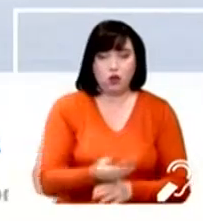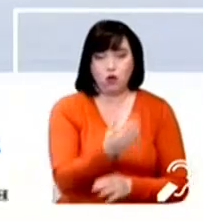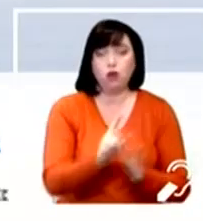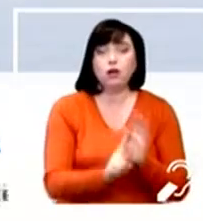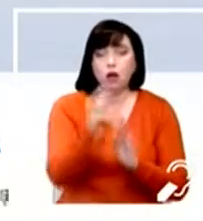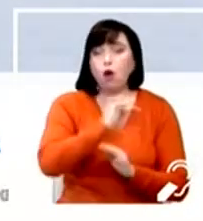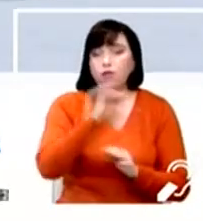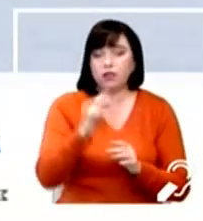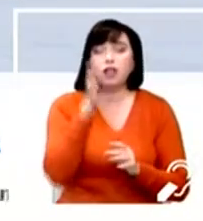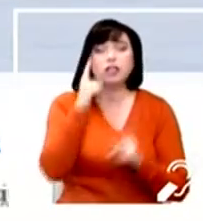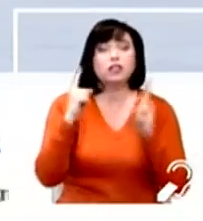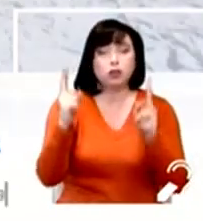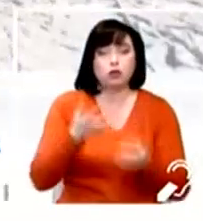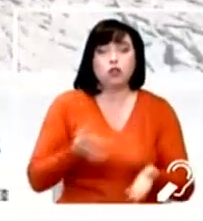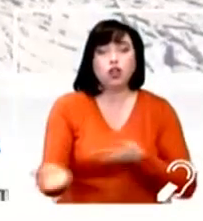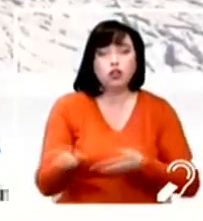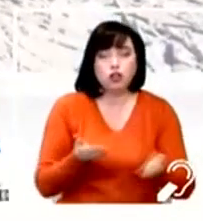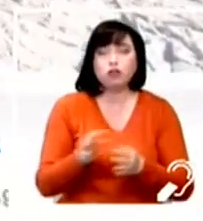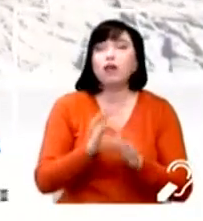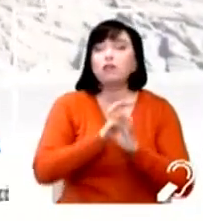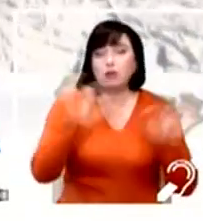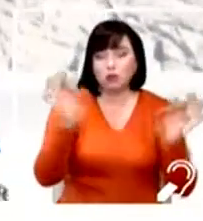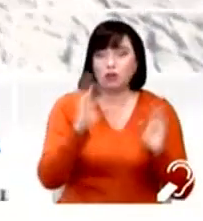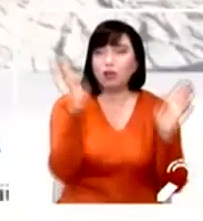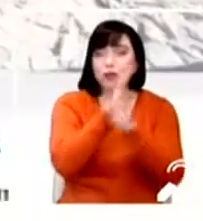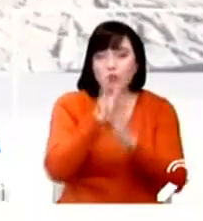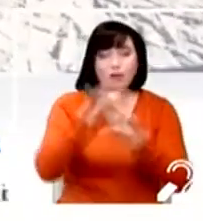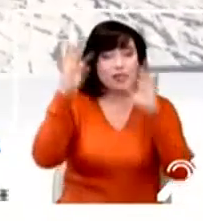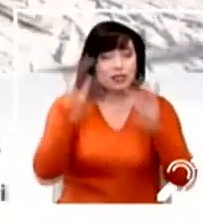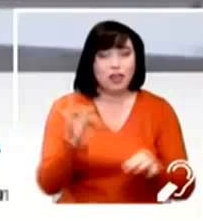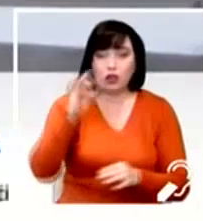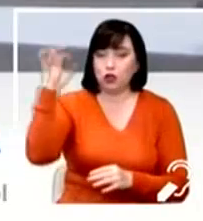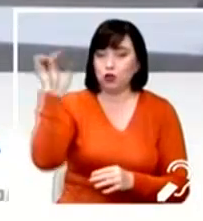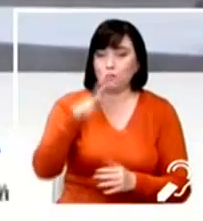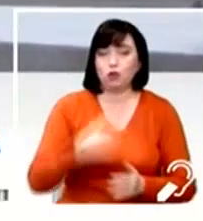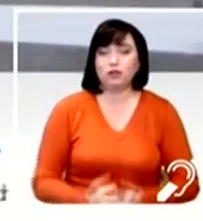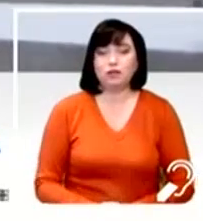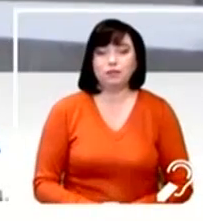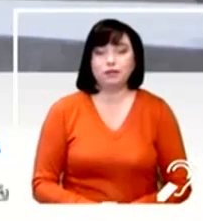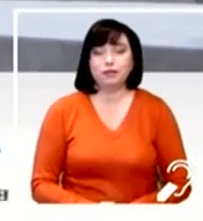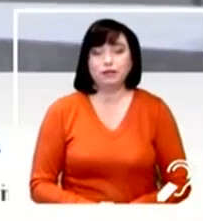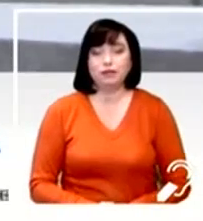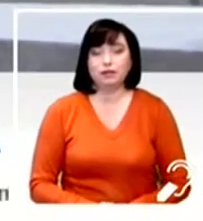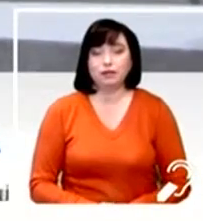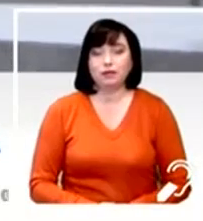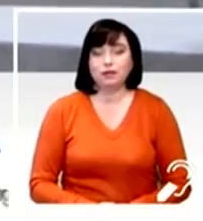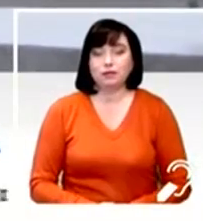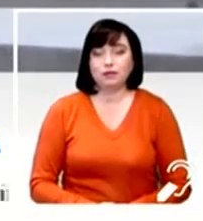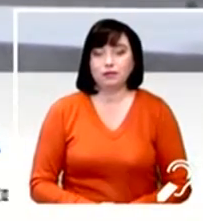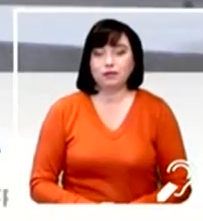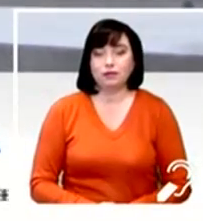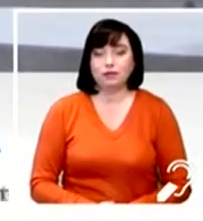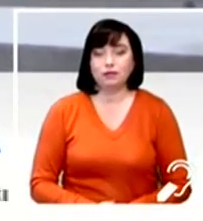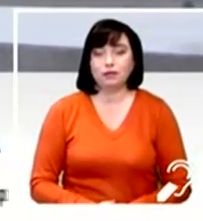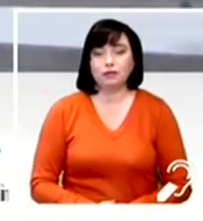A început oficial sezonul de schi într-o atmosferă perfectă, cu zăpadă naturală și soare. Well, tolles Wetter, perfekte